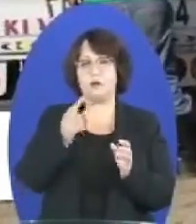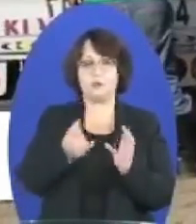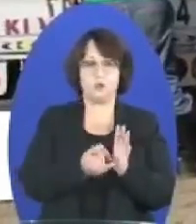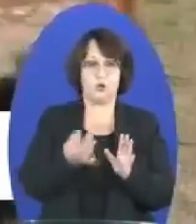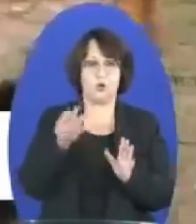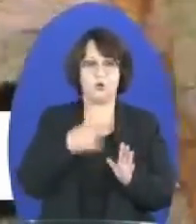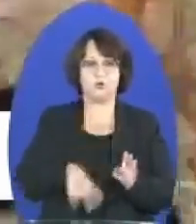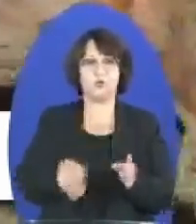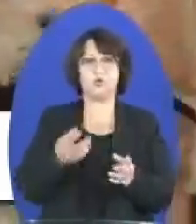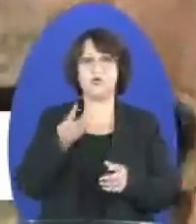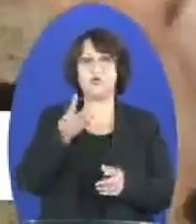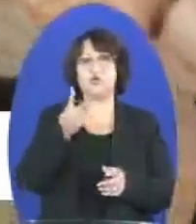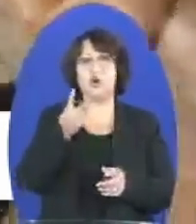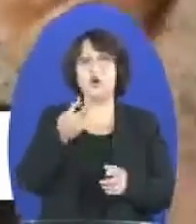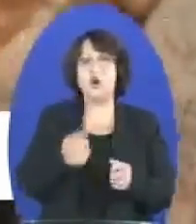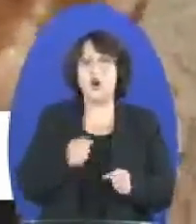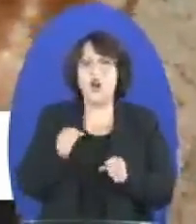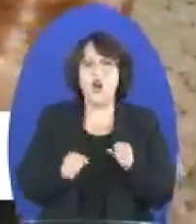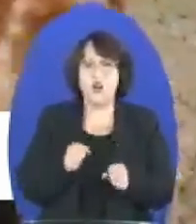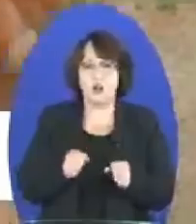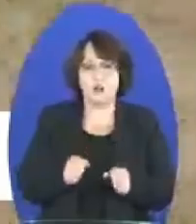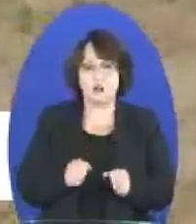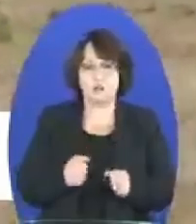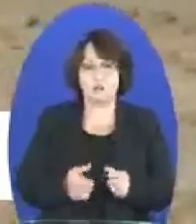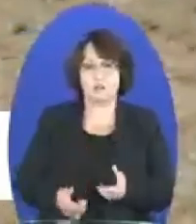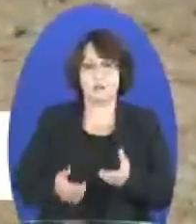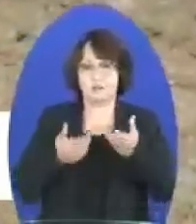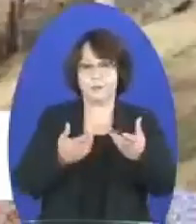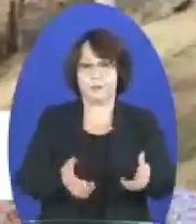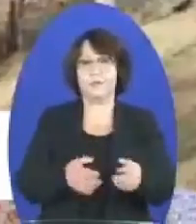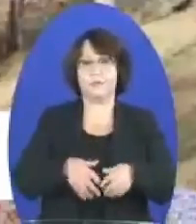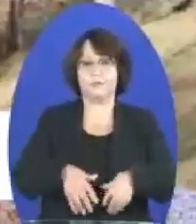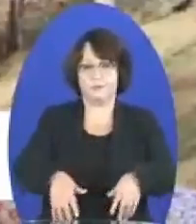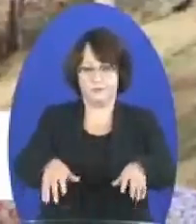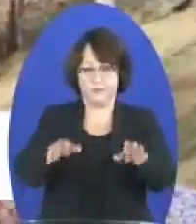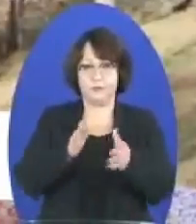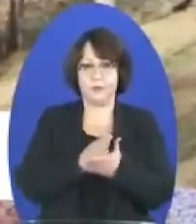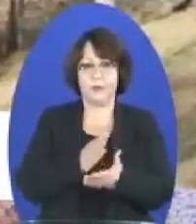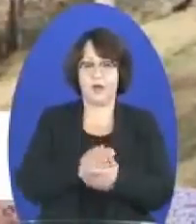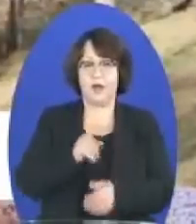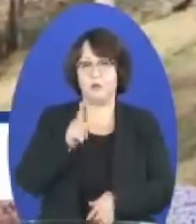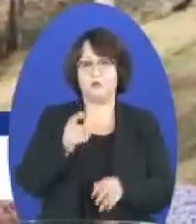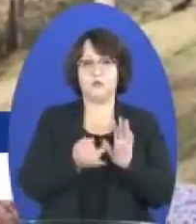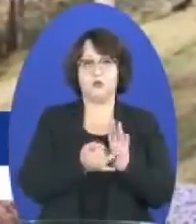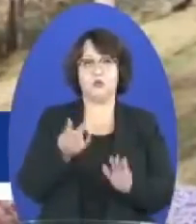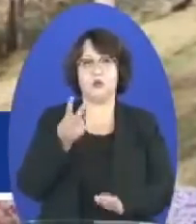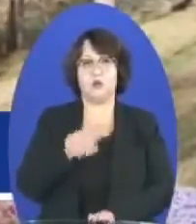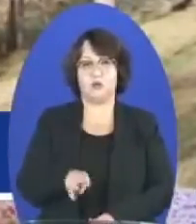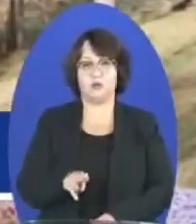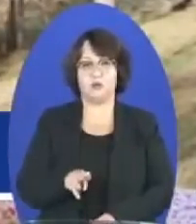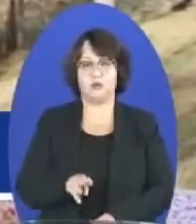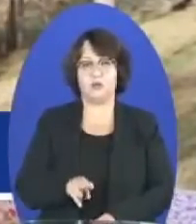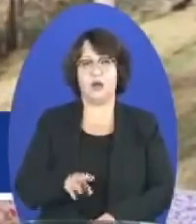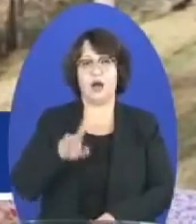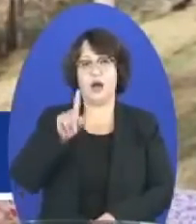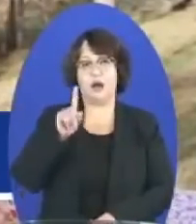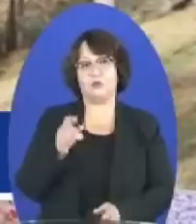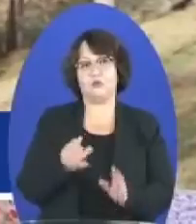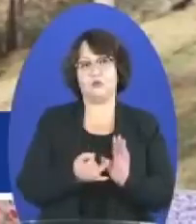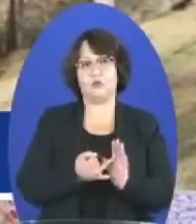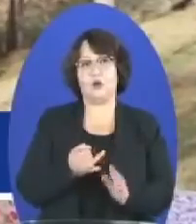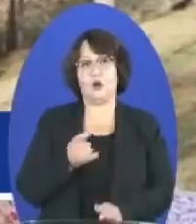42 төлийг Хантайшрын нуруунд тээвэрлэн авчирсан байна. 17 онд эхний ээлжийн 17 богийн Хустай